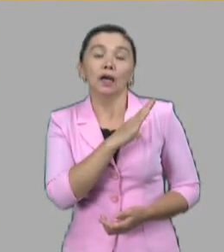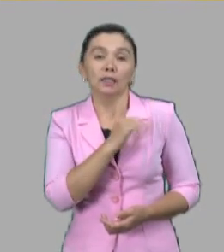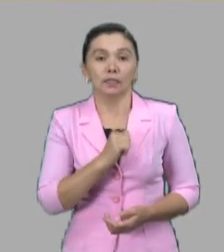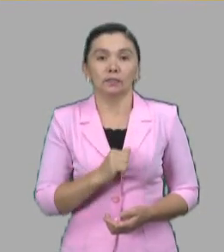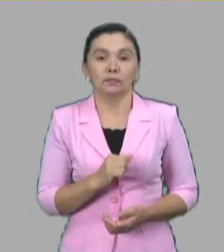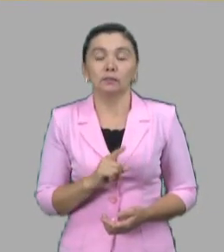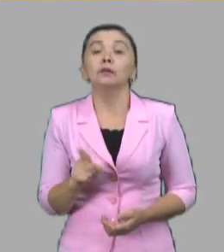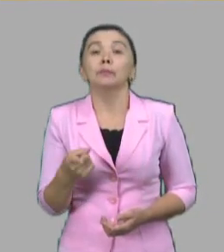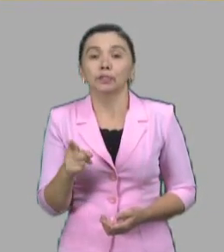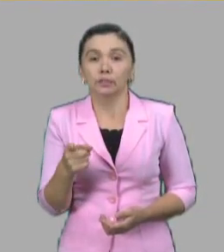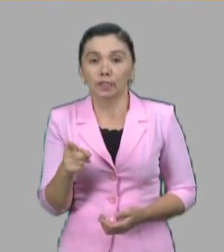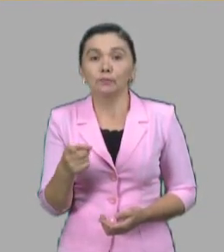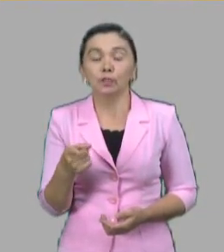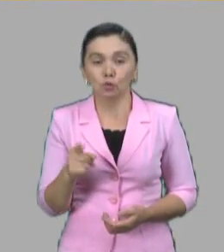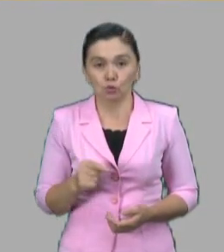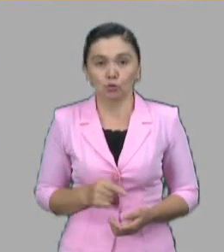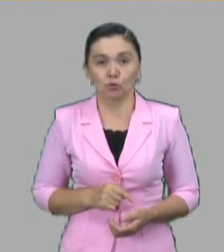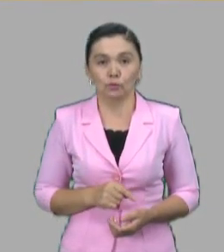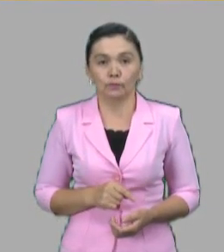Эмне үчүн?